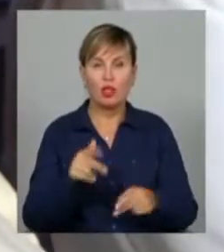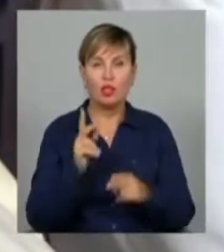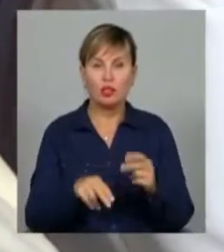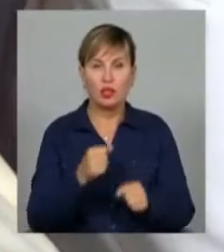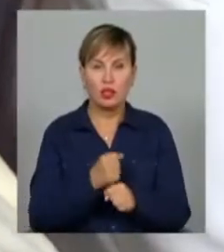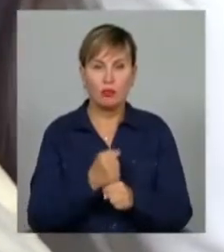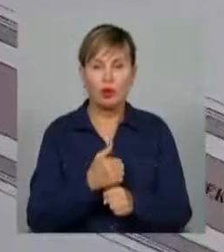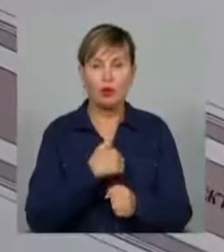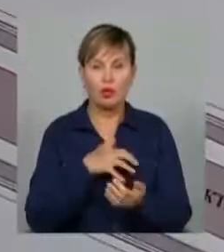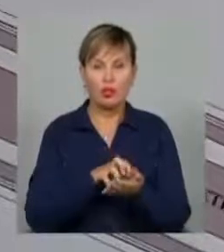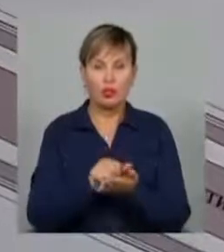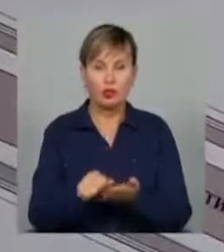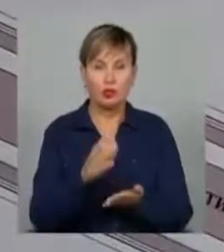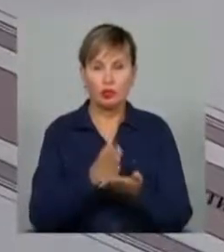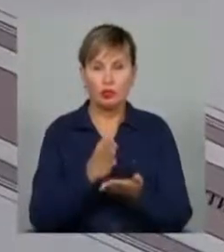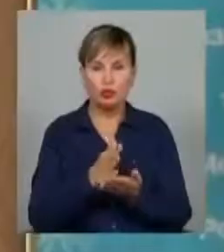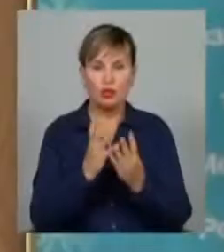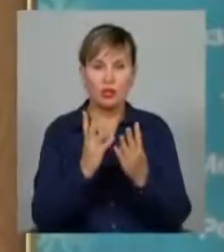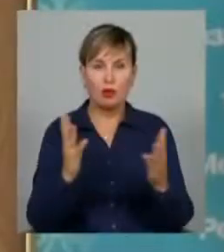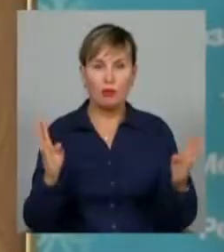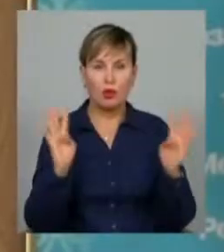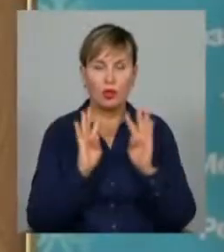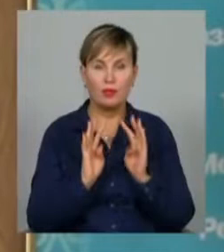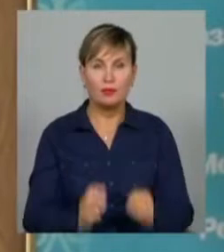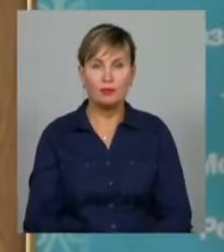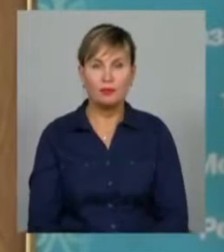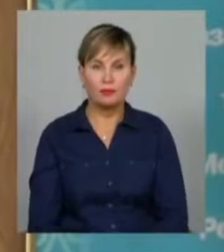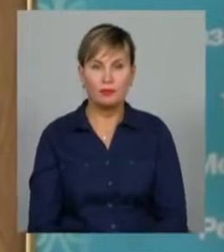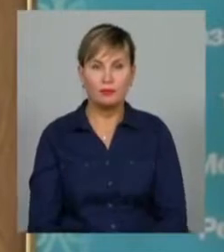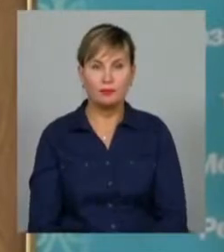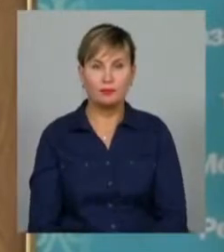работ намерен снести существующие заборы.